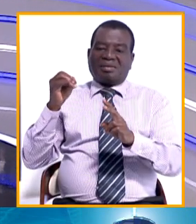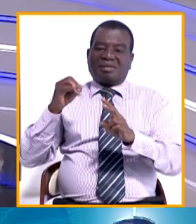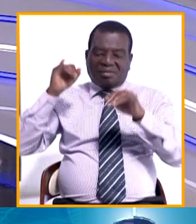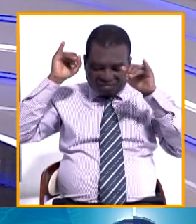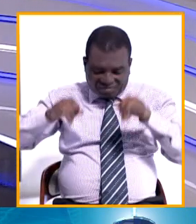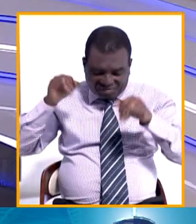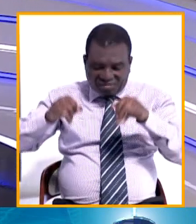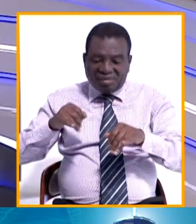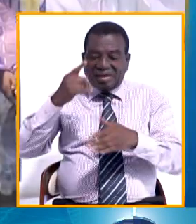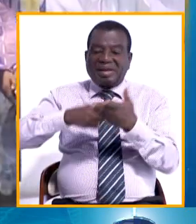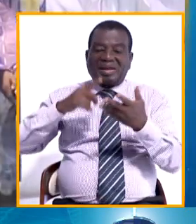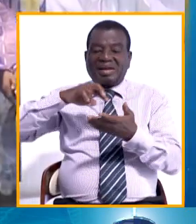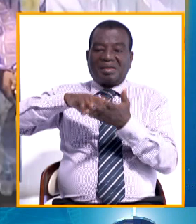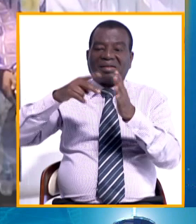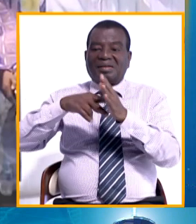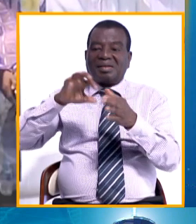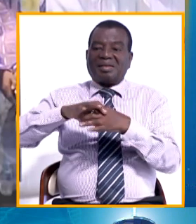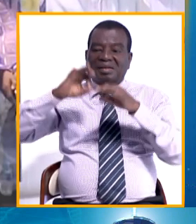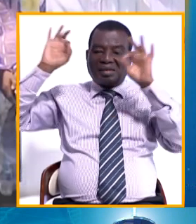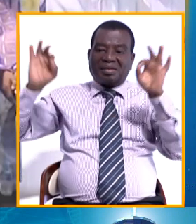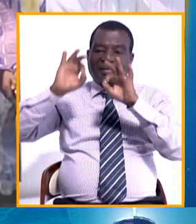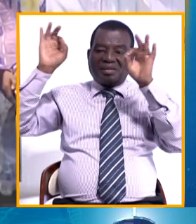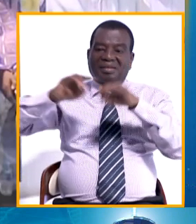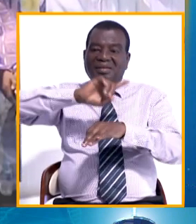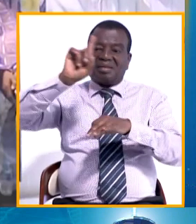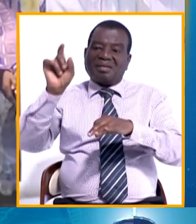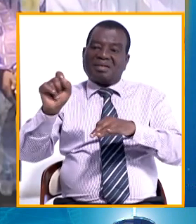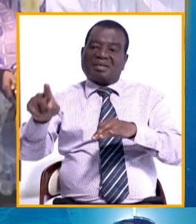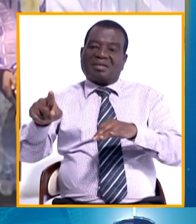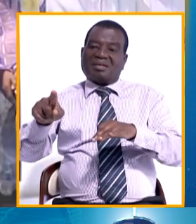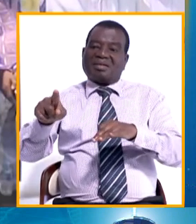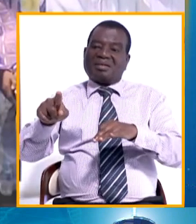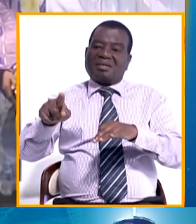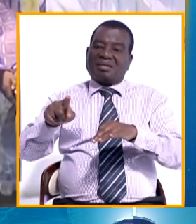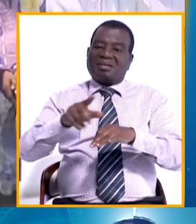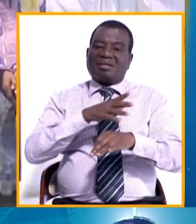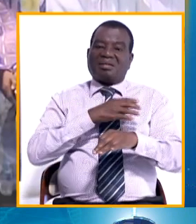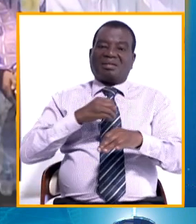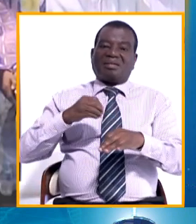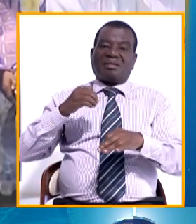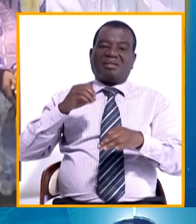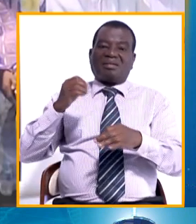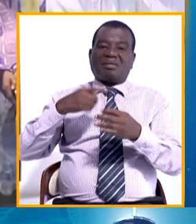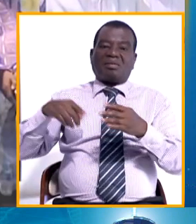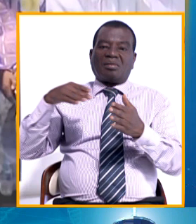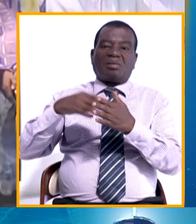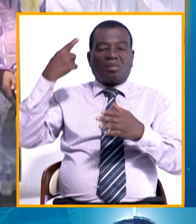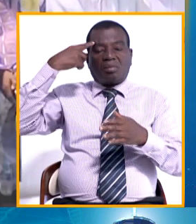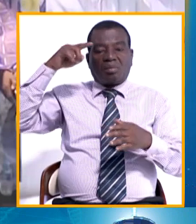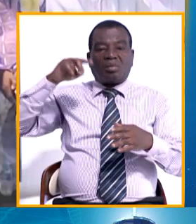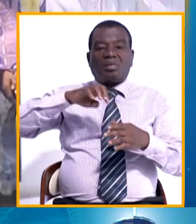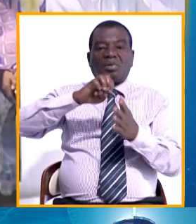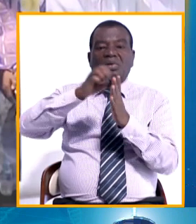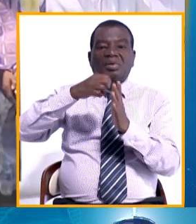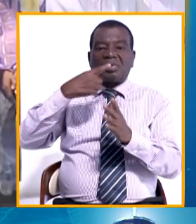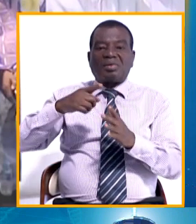certains considèrent comme étrangère à l'islam et comme une innovation d'origine non religieuse? Par contre, pour ceux qui en